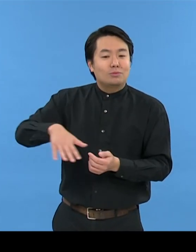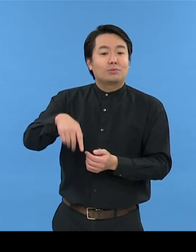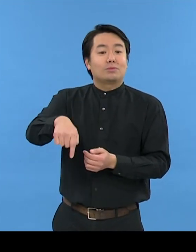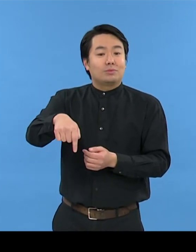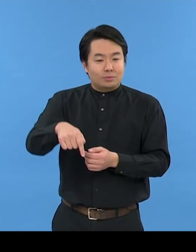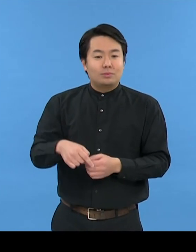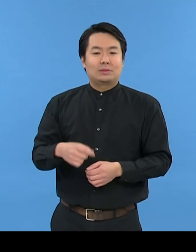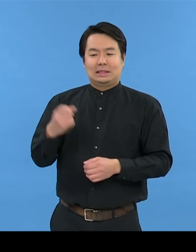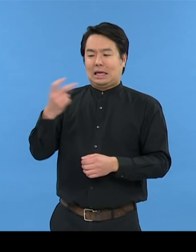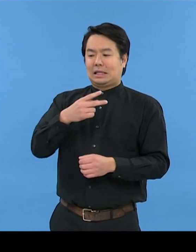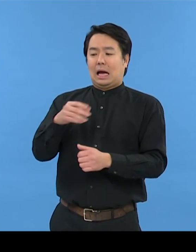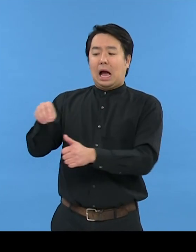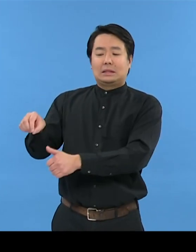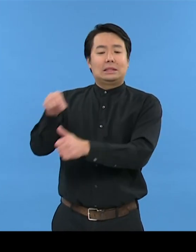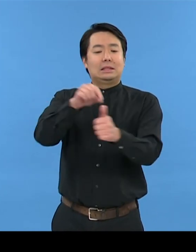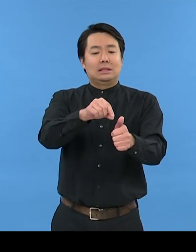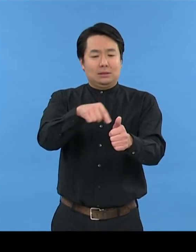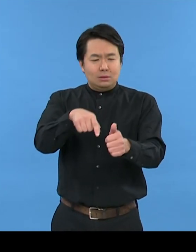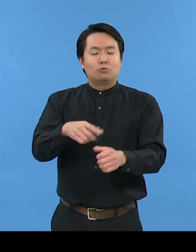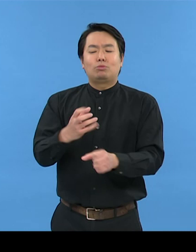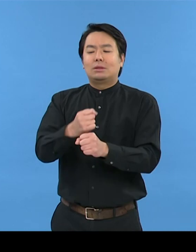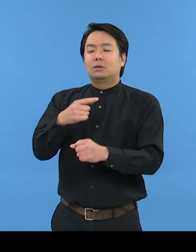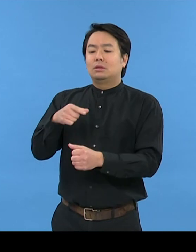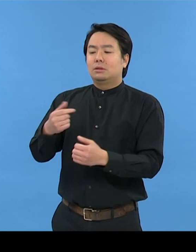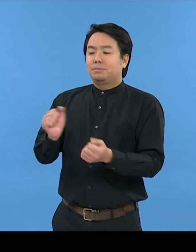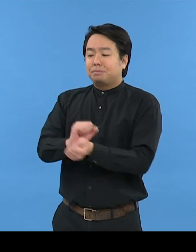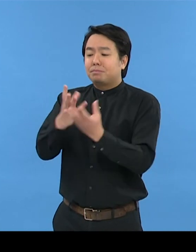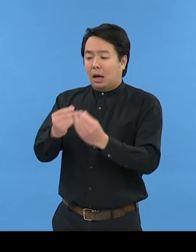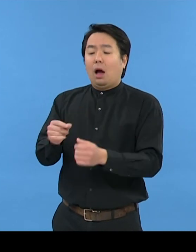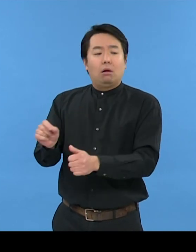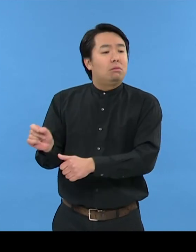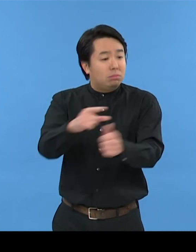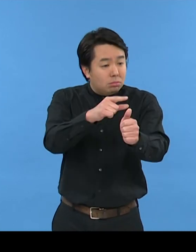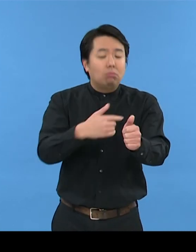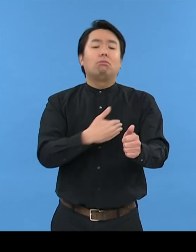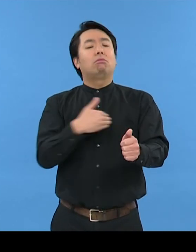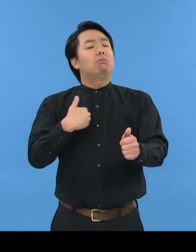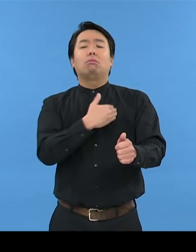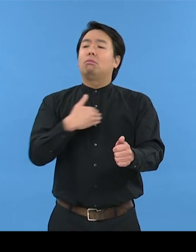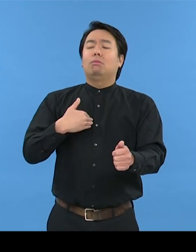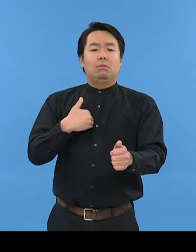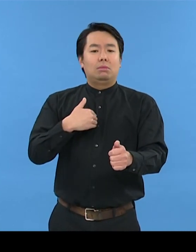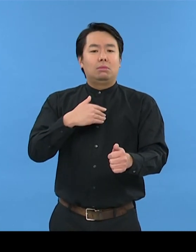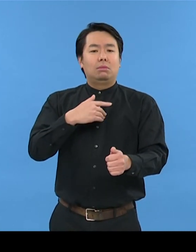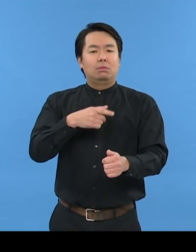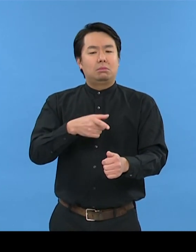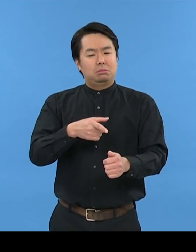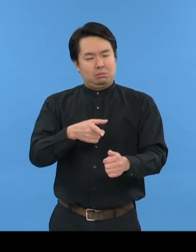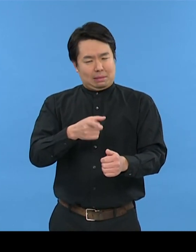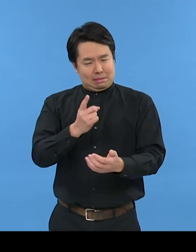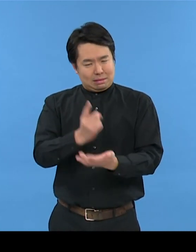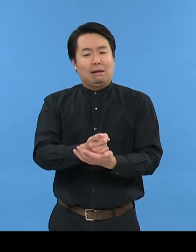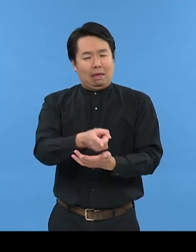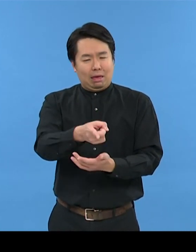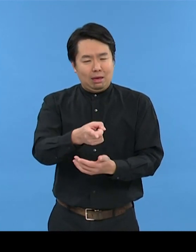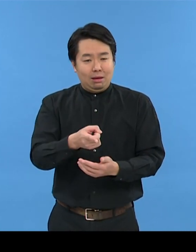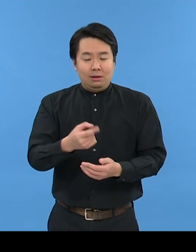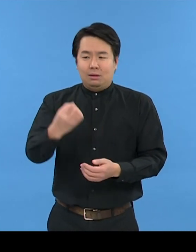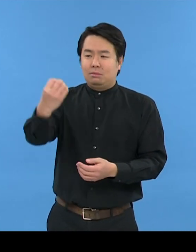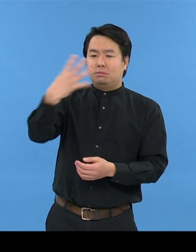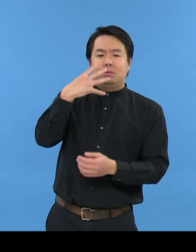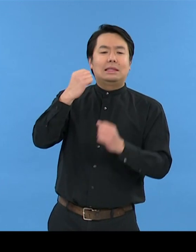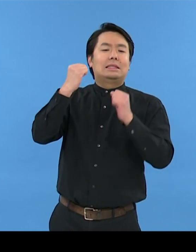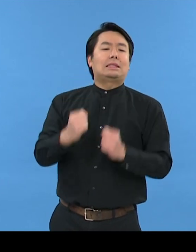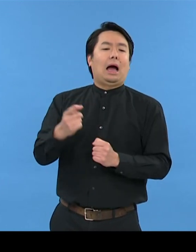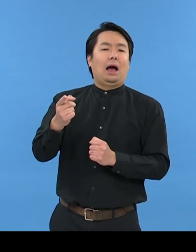精神医学とかがこの再配置をしてるということにすぎないというふうに言い切る人もいて